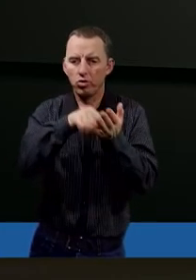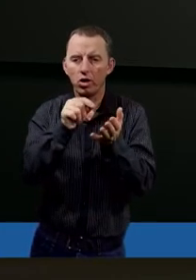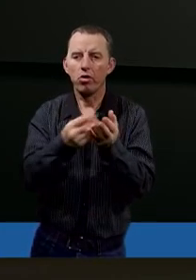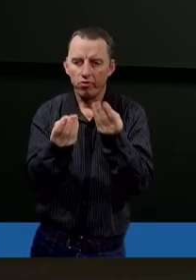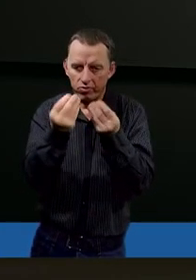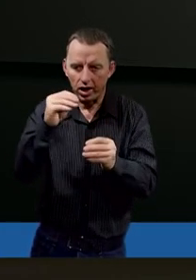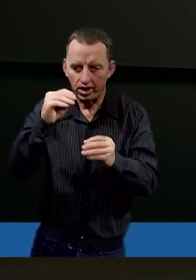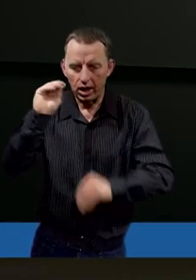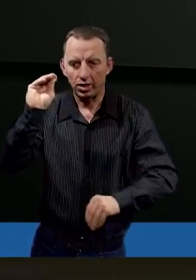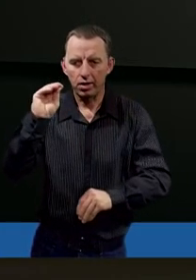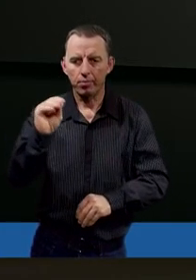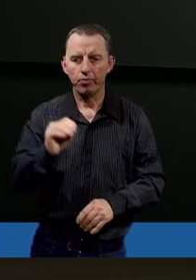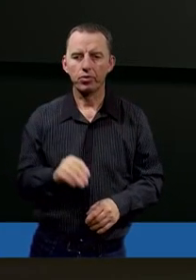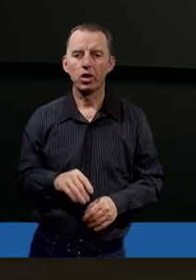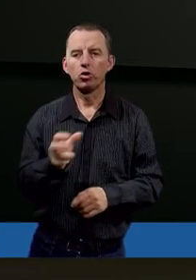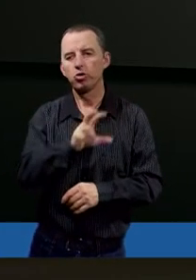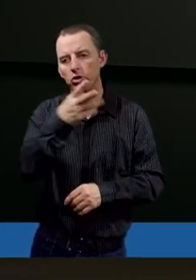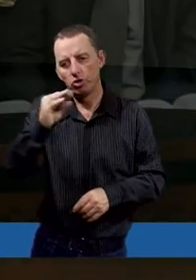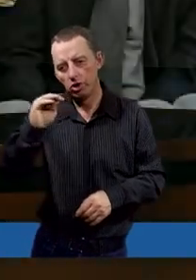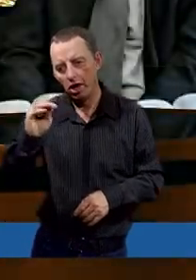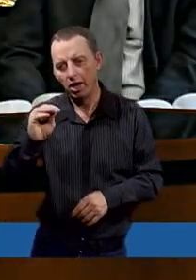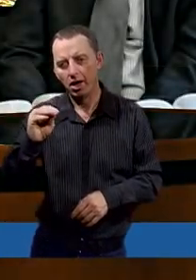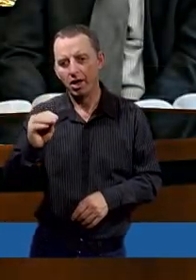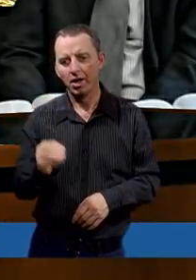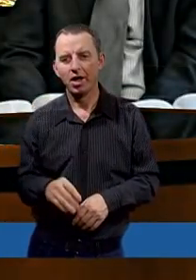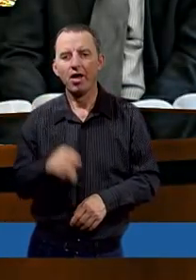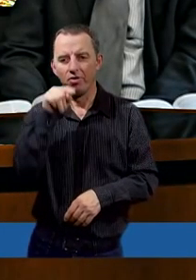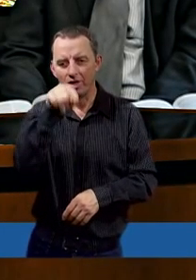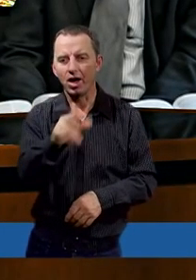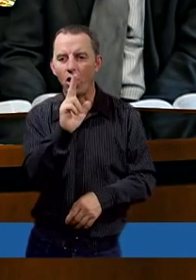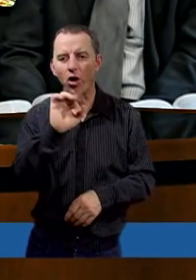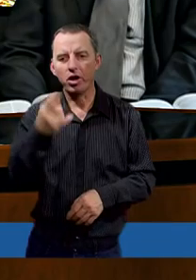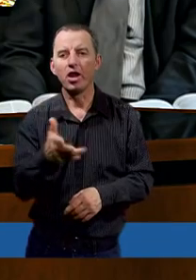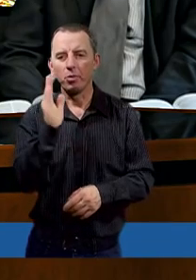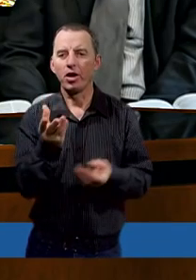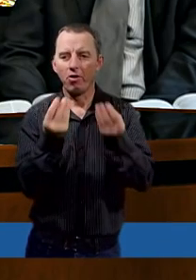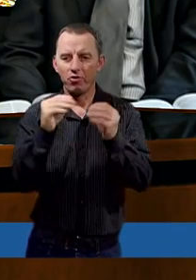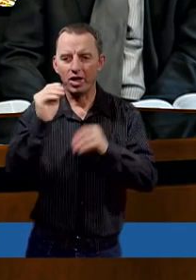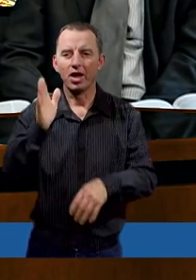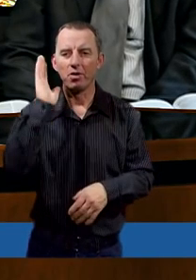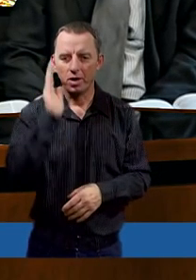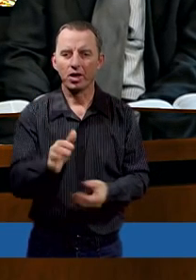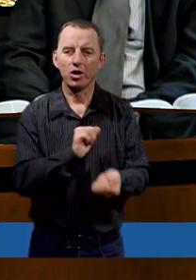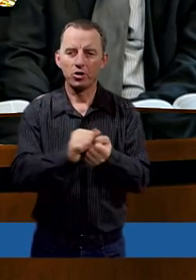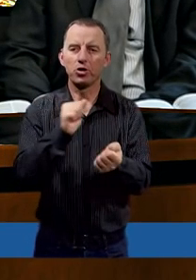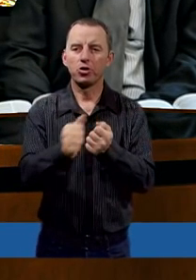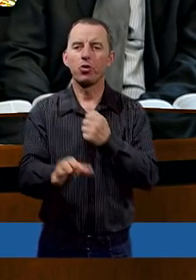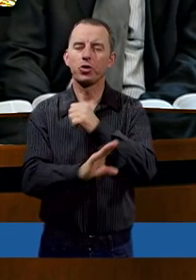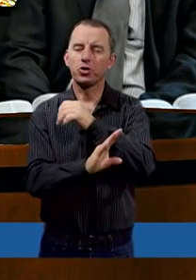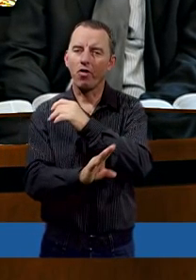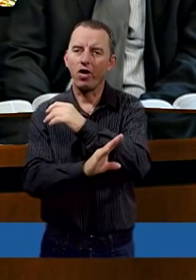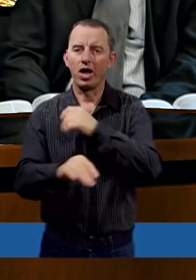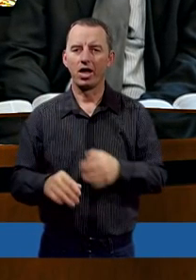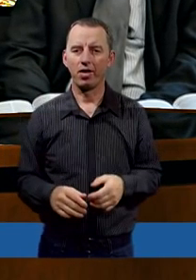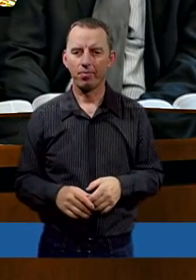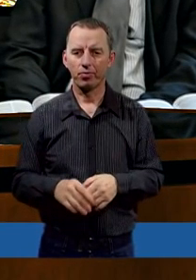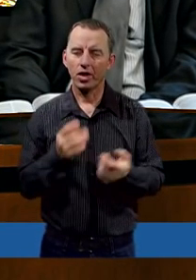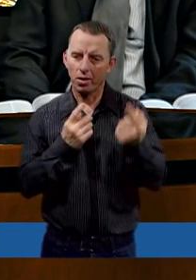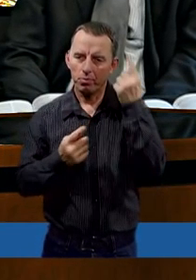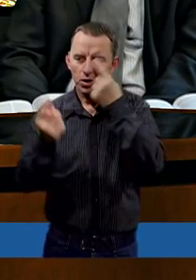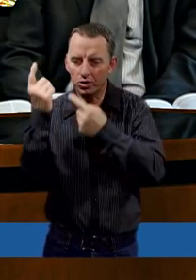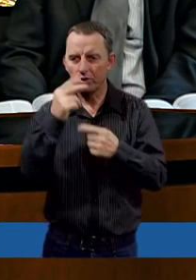było więcej, czy nie? No ale wtedy korników będzie więcej, będą niszczyły drzewa. I